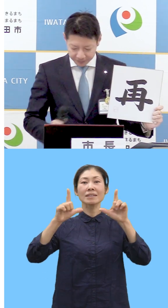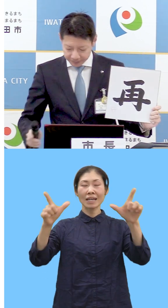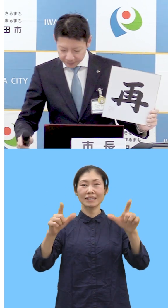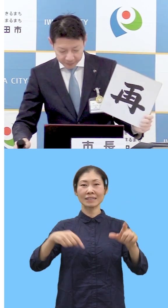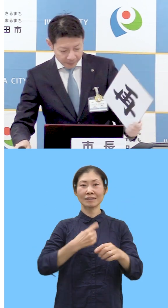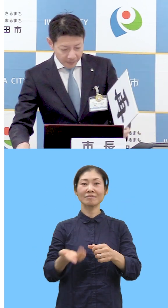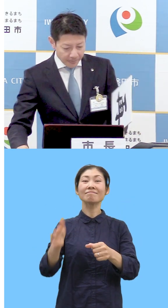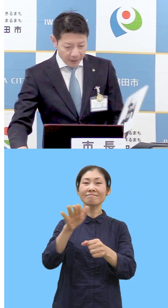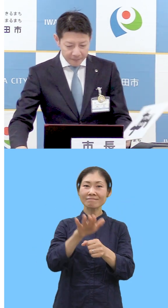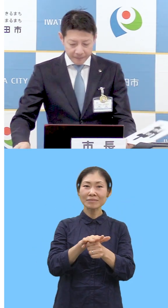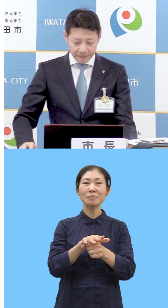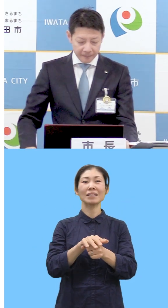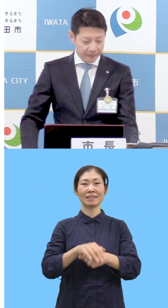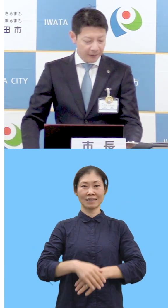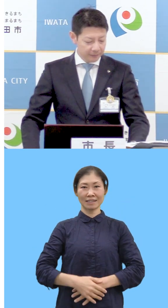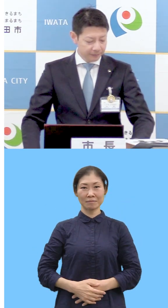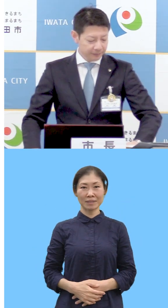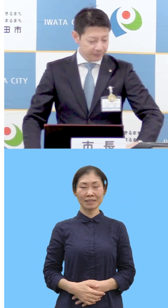ました。